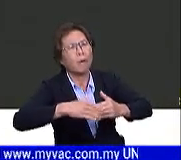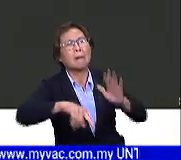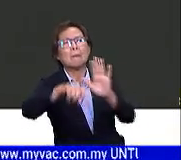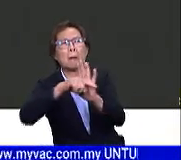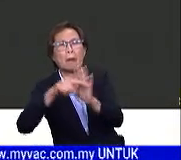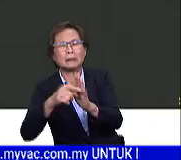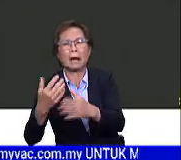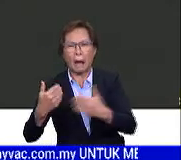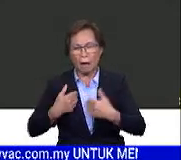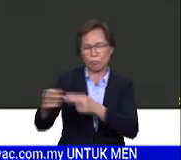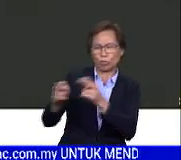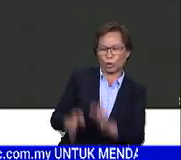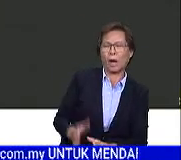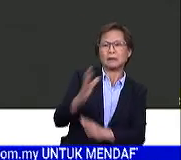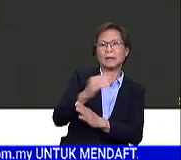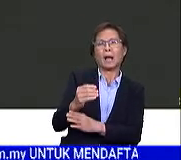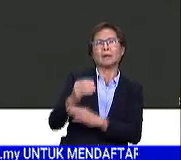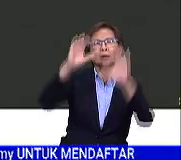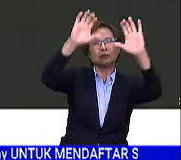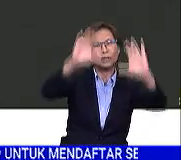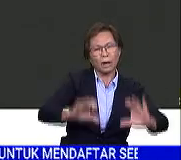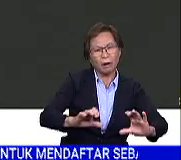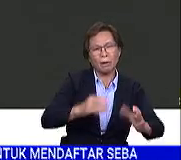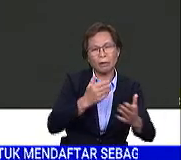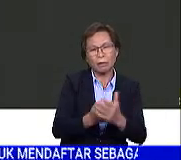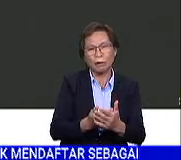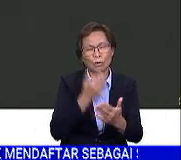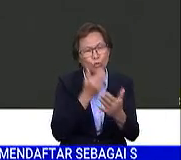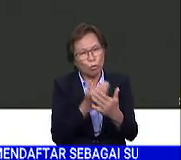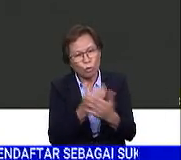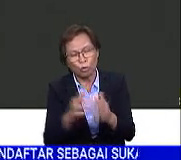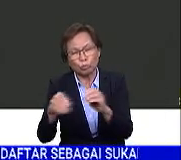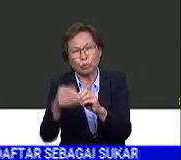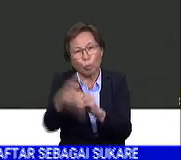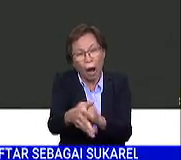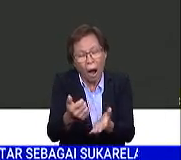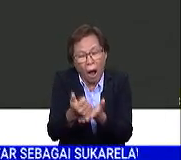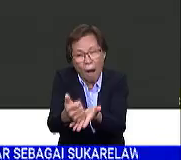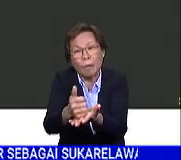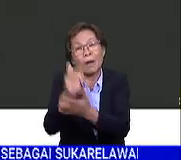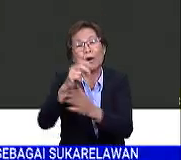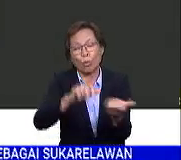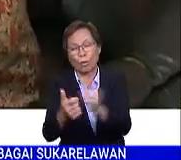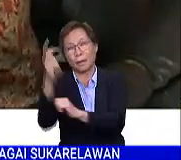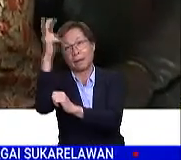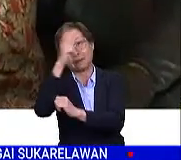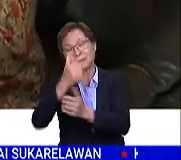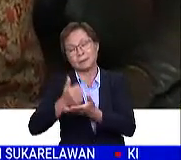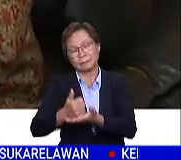oleh usahawan termasuk langkah keberkesanan intervensi dilaksanakan oleh pihak kerajaan.